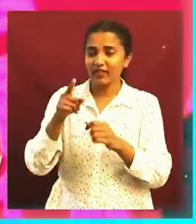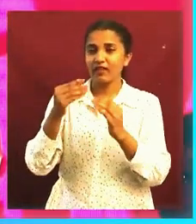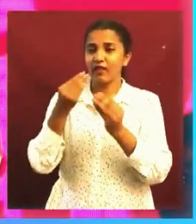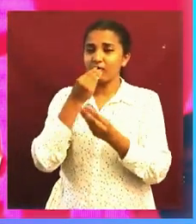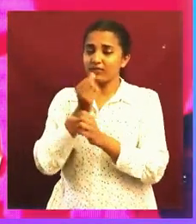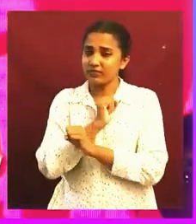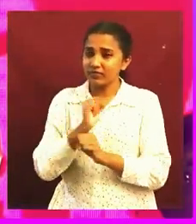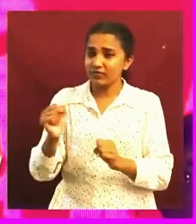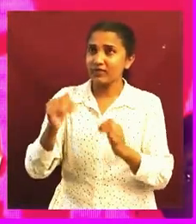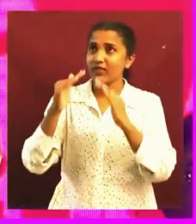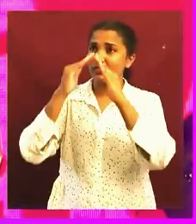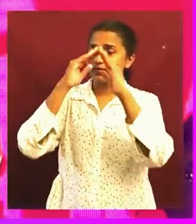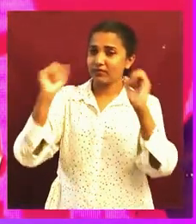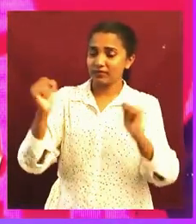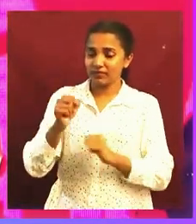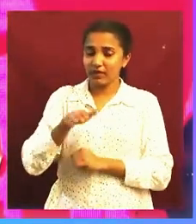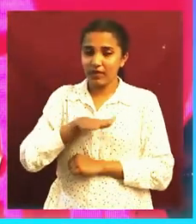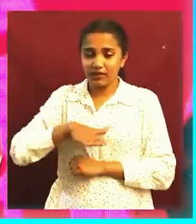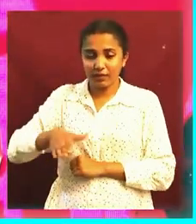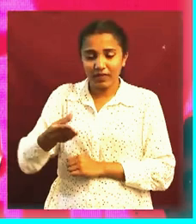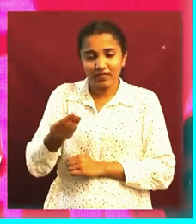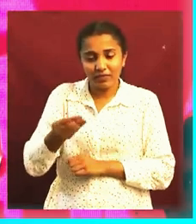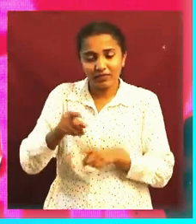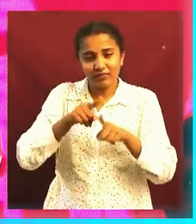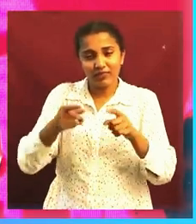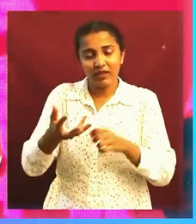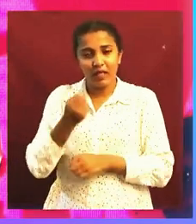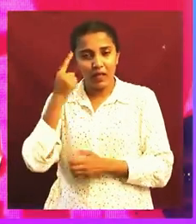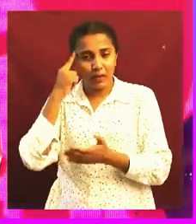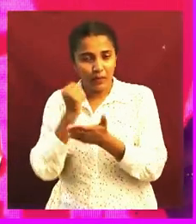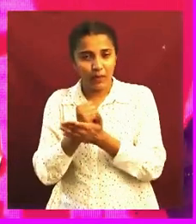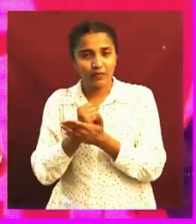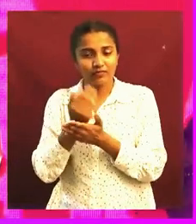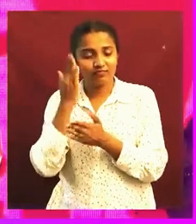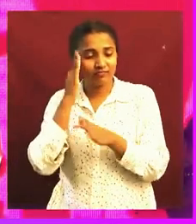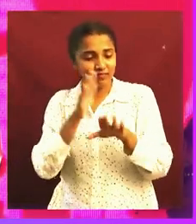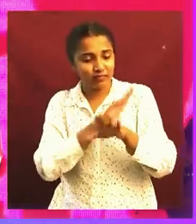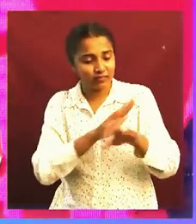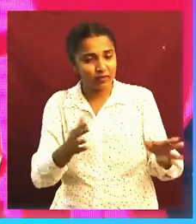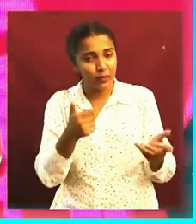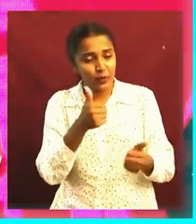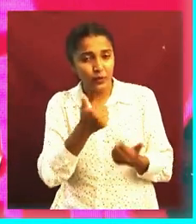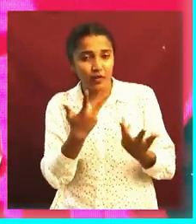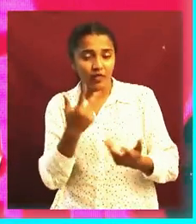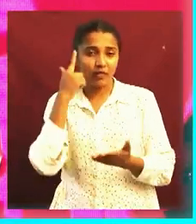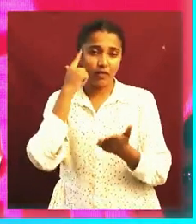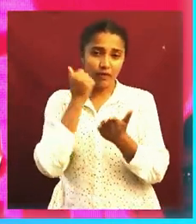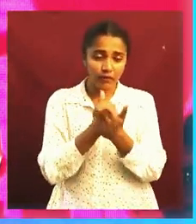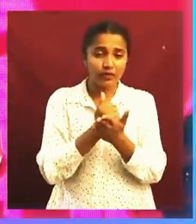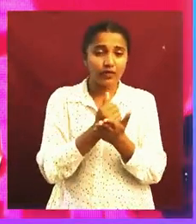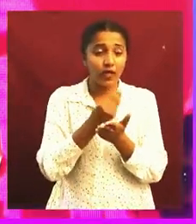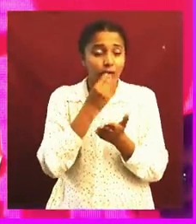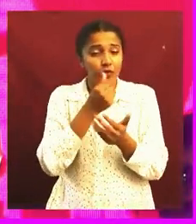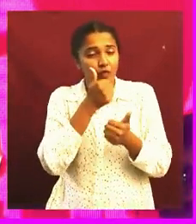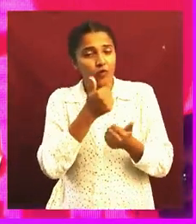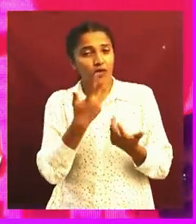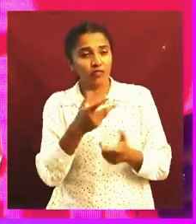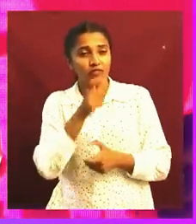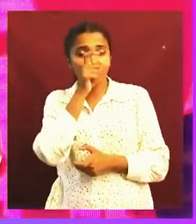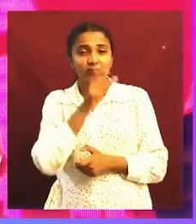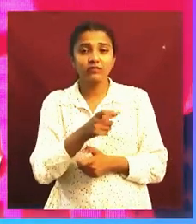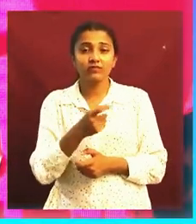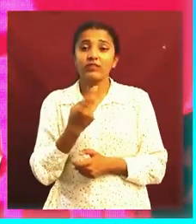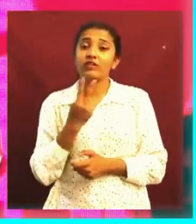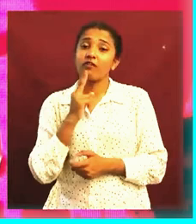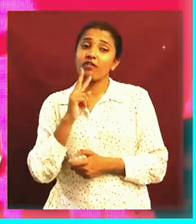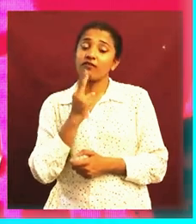තහඩුවක් නැති කෙනා, පොළොවට සිමෙන්ති දාගන්න සිමෙන්ති කොට්ටක් නැති කෙනා, ඇඳ ගන්න හරියමන් සාරියක් නැති කෙනා, හරියමන් ආහාර වේලක් නැති කෙනා